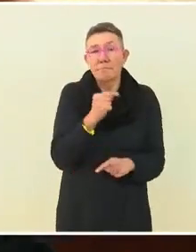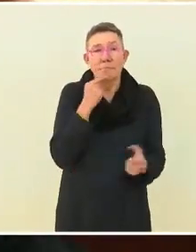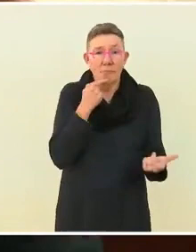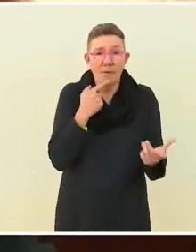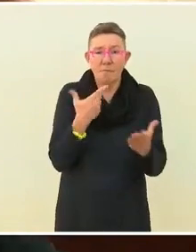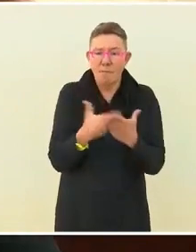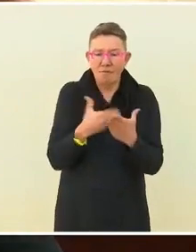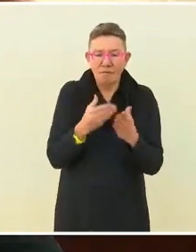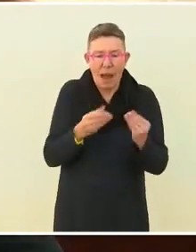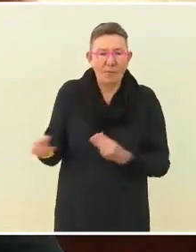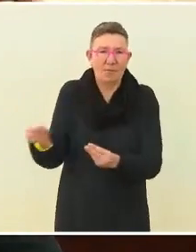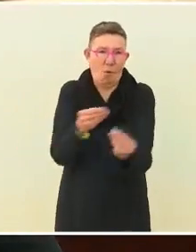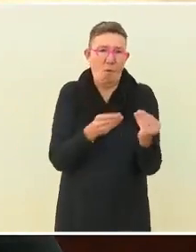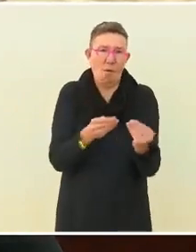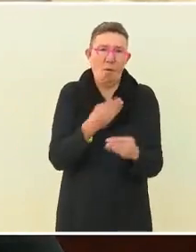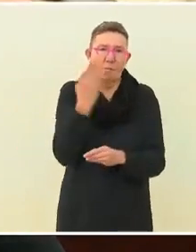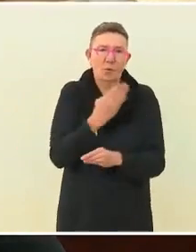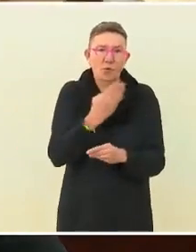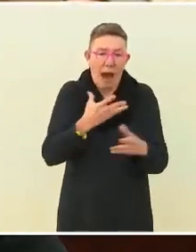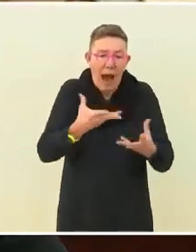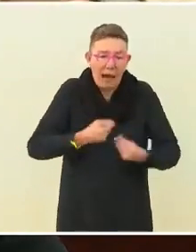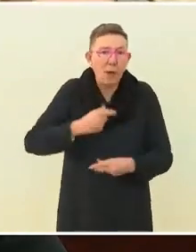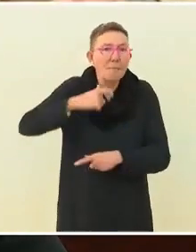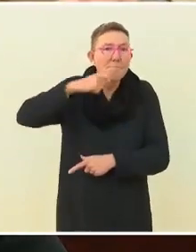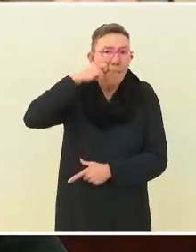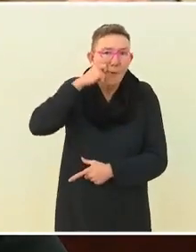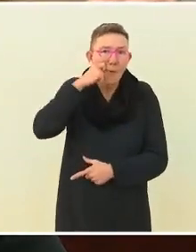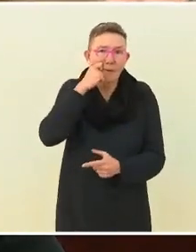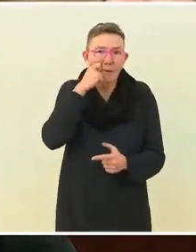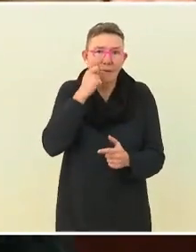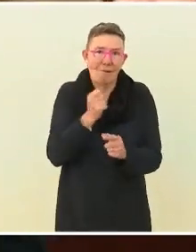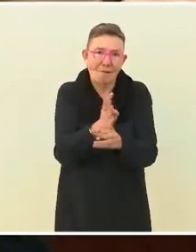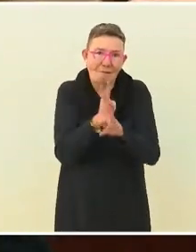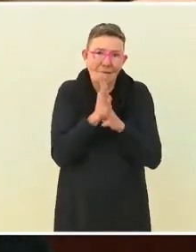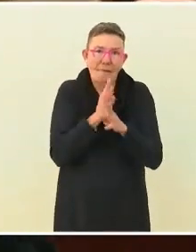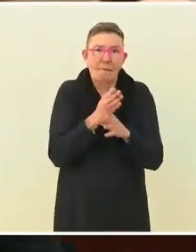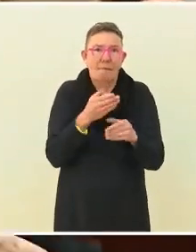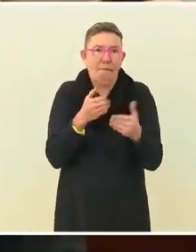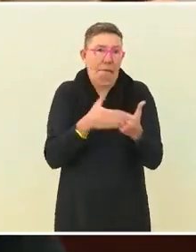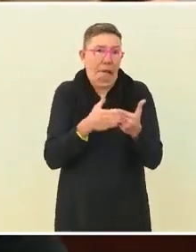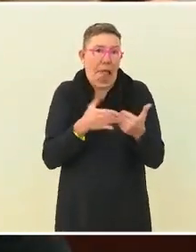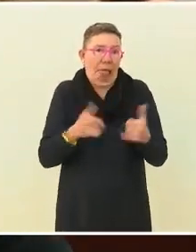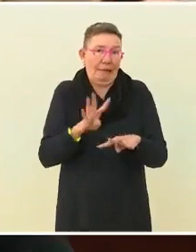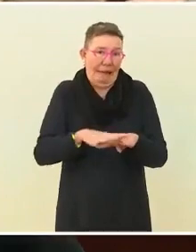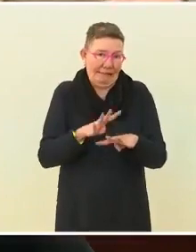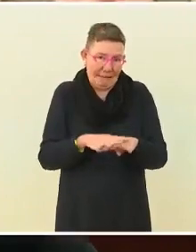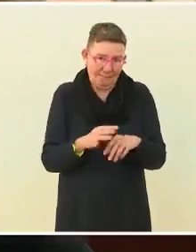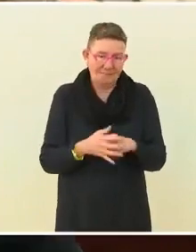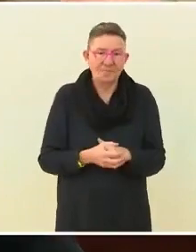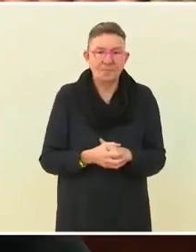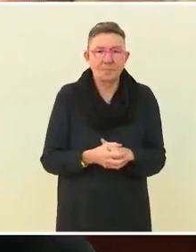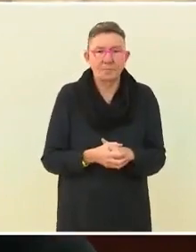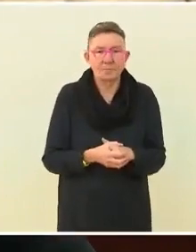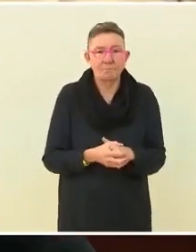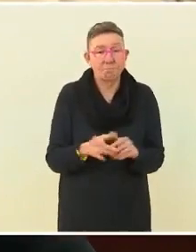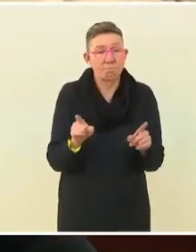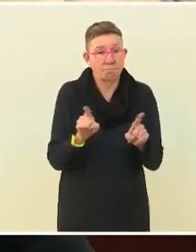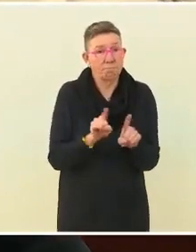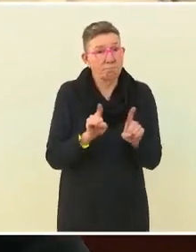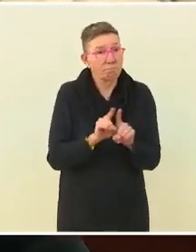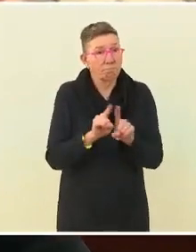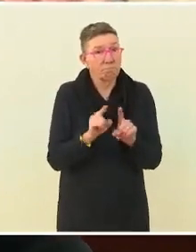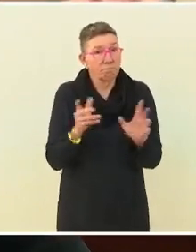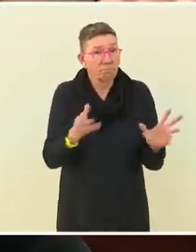l'importance pour les habitants d'un accueil physique de proximité sur leur quartier. Et je me félicite au